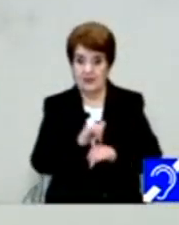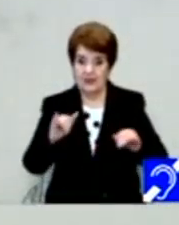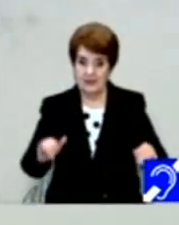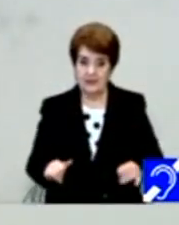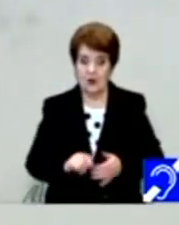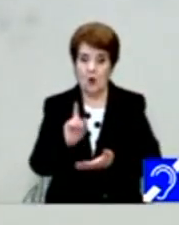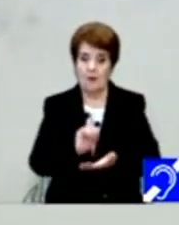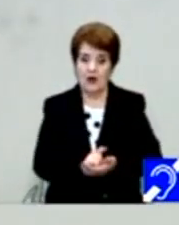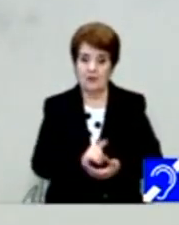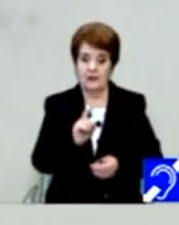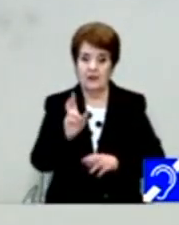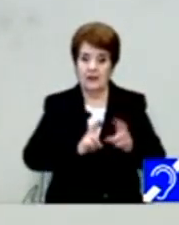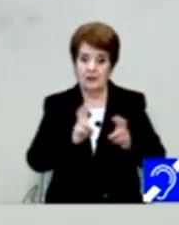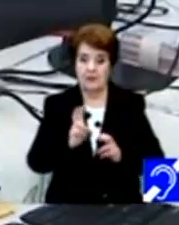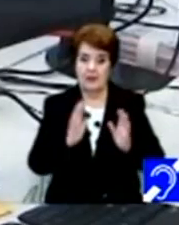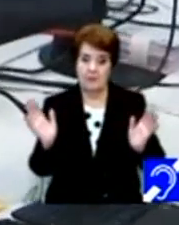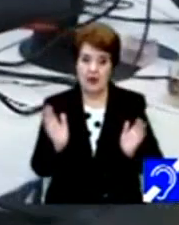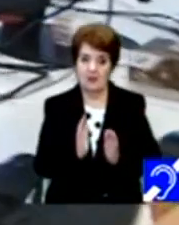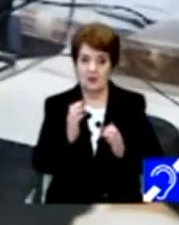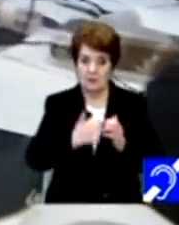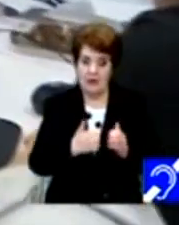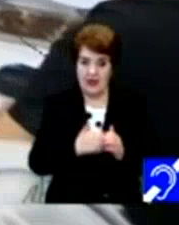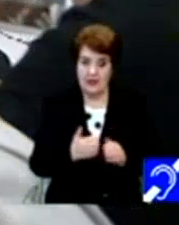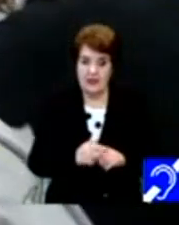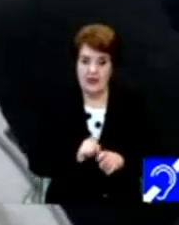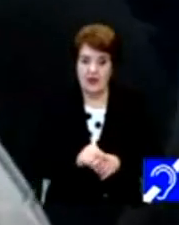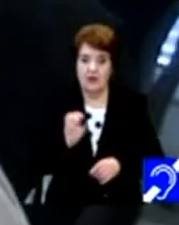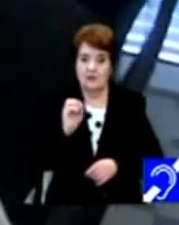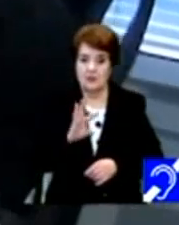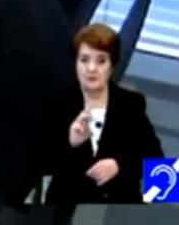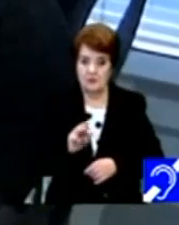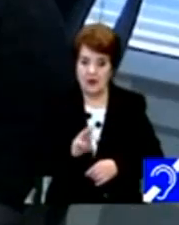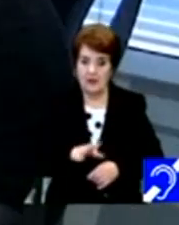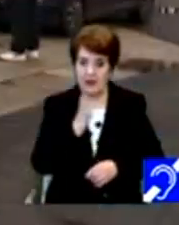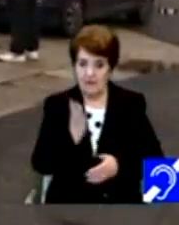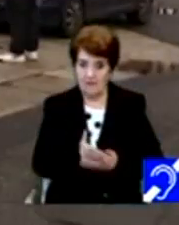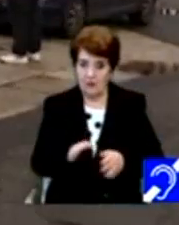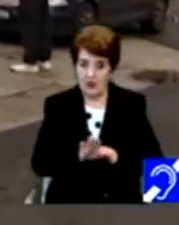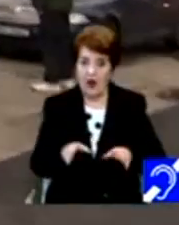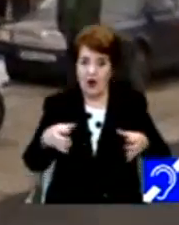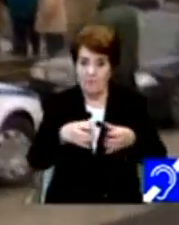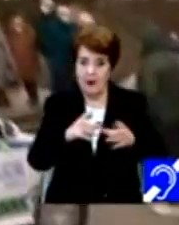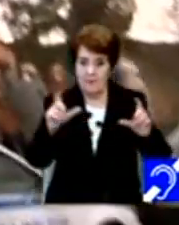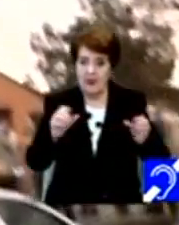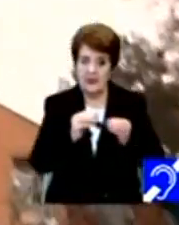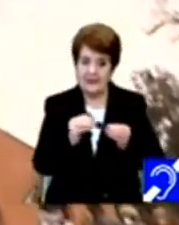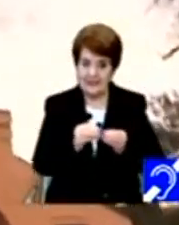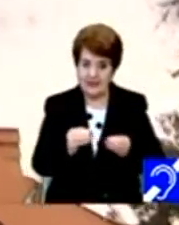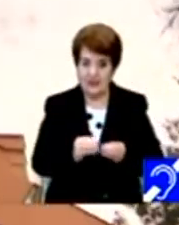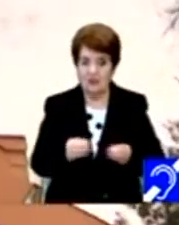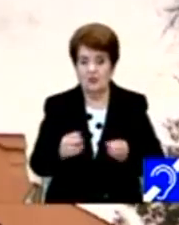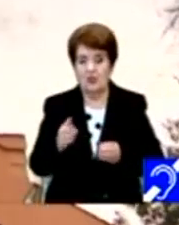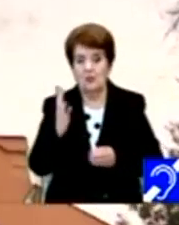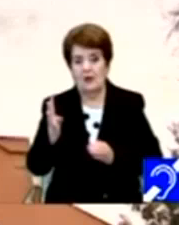testării obligatorii de la întreprinderile mari și medii, care au avut termen până la 15 martie, la companiile care au între 10 și 49